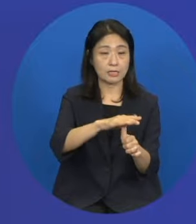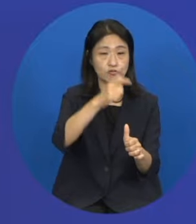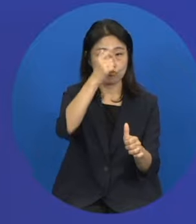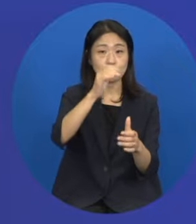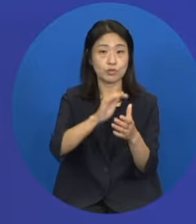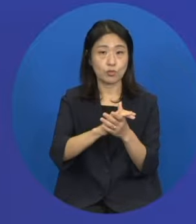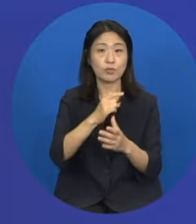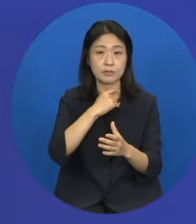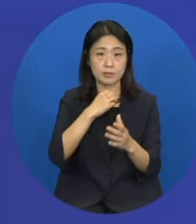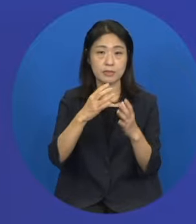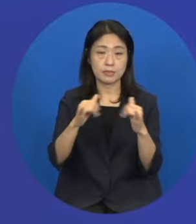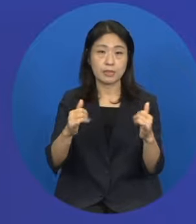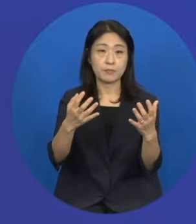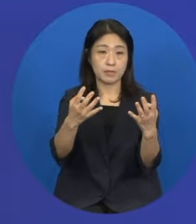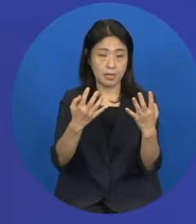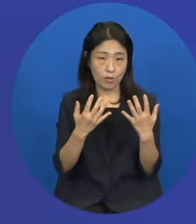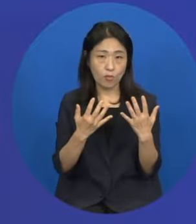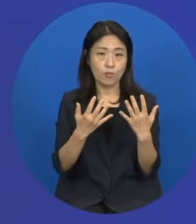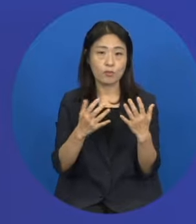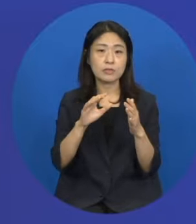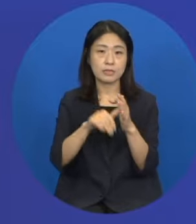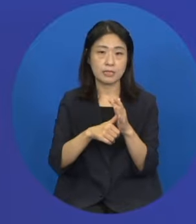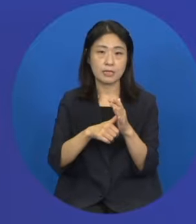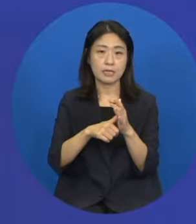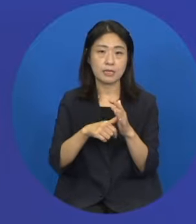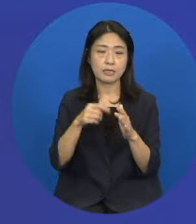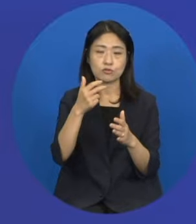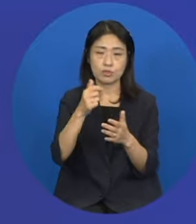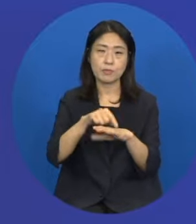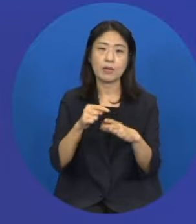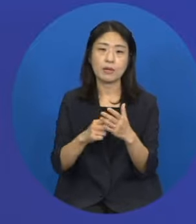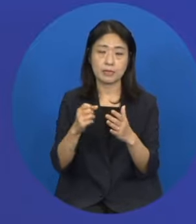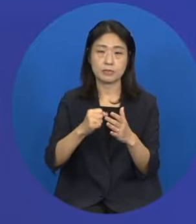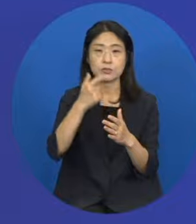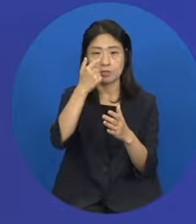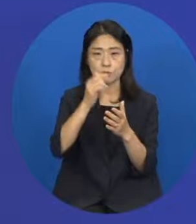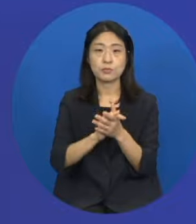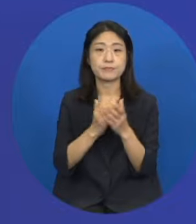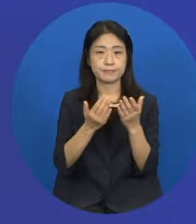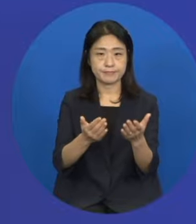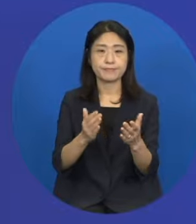위해서 주의 마음으로 기도해 드리도록 하겠습니다. 우리 마지막 세 번째로 기도하겠습니다.